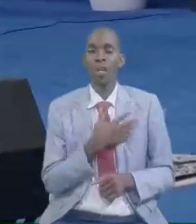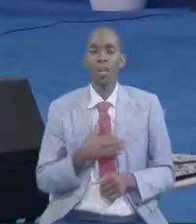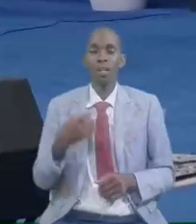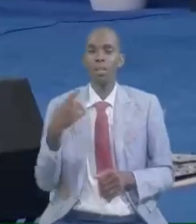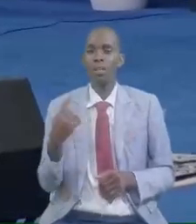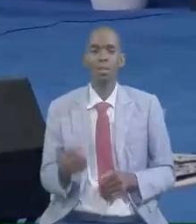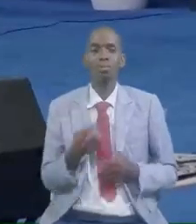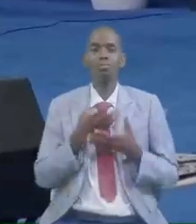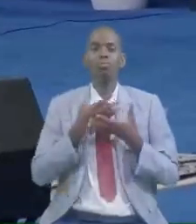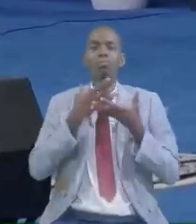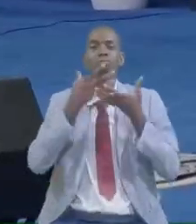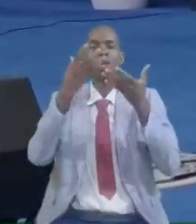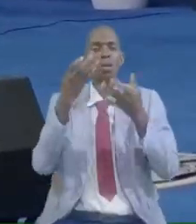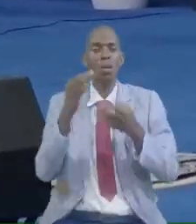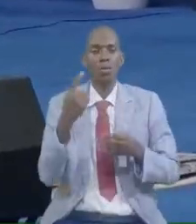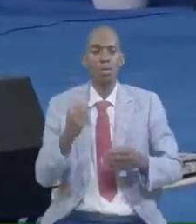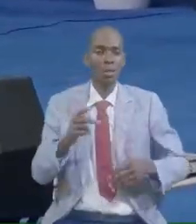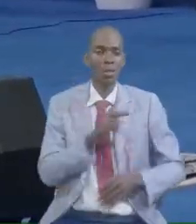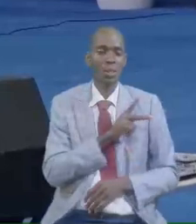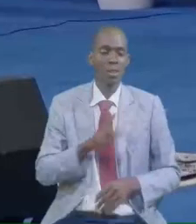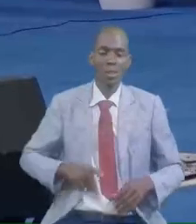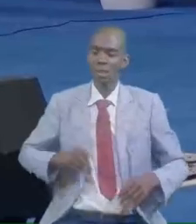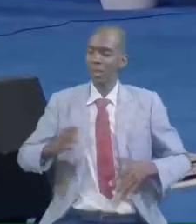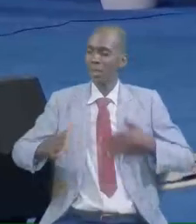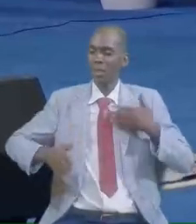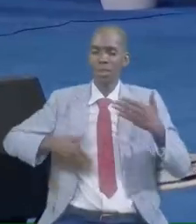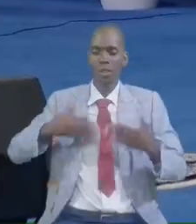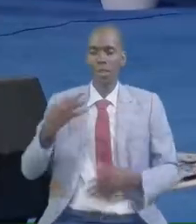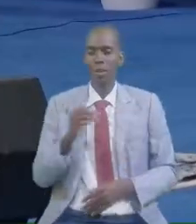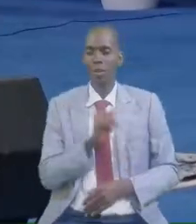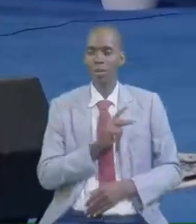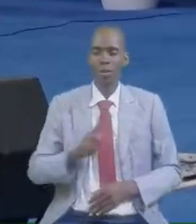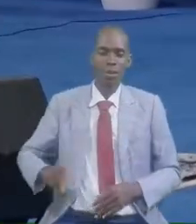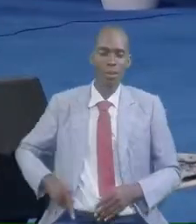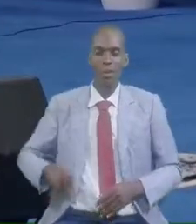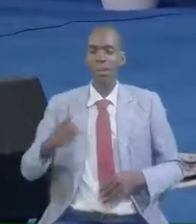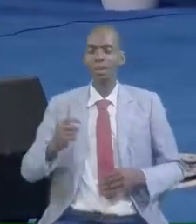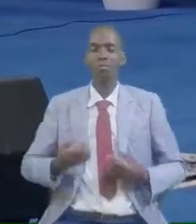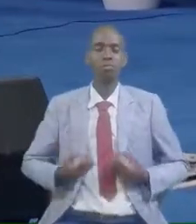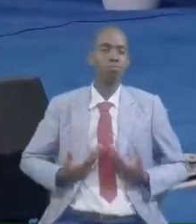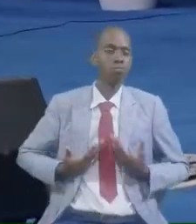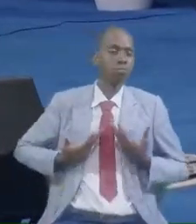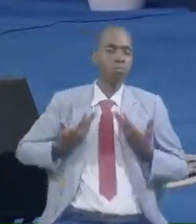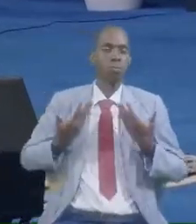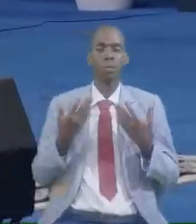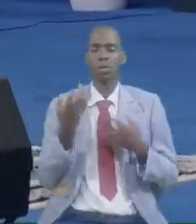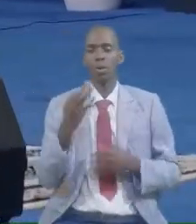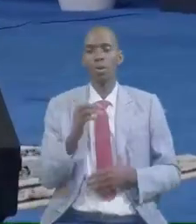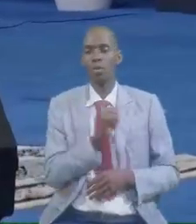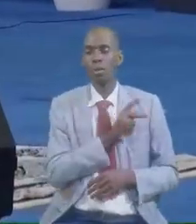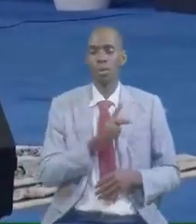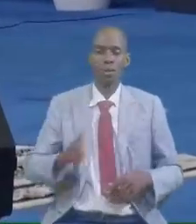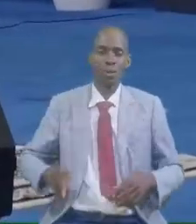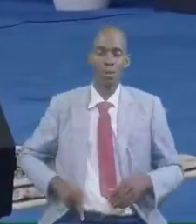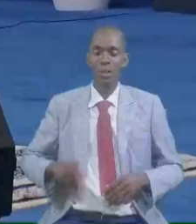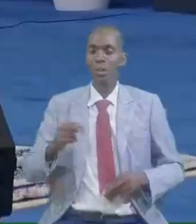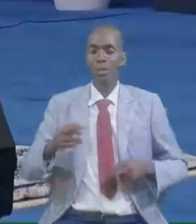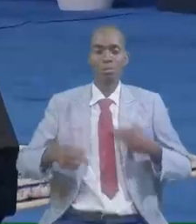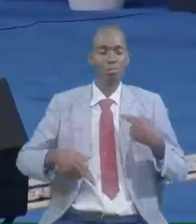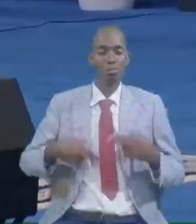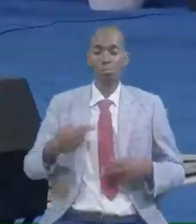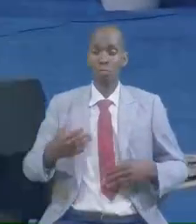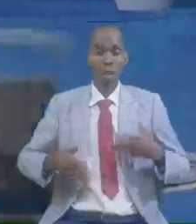roi, l'objet de son allégresse, la réjouissance de son roi, la réjouissance